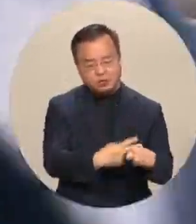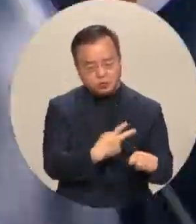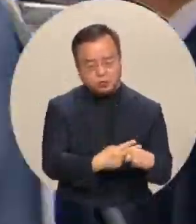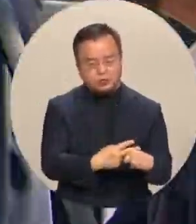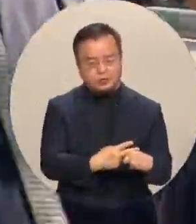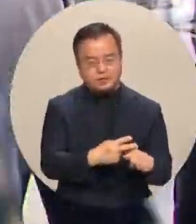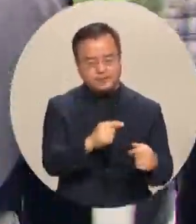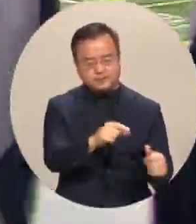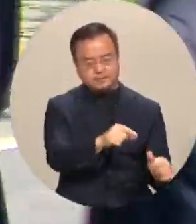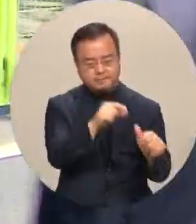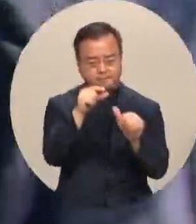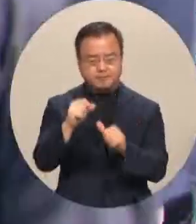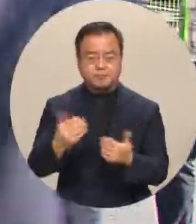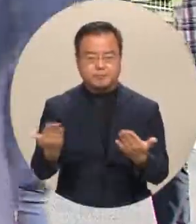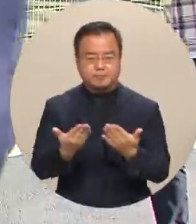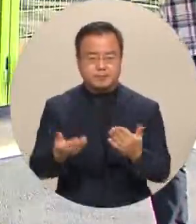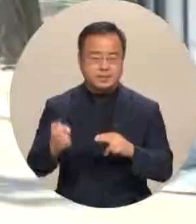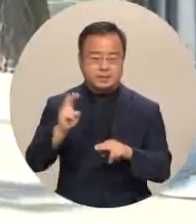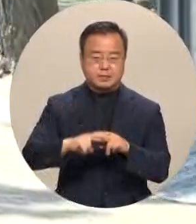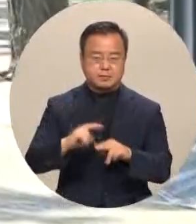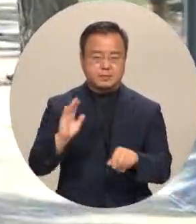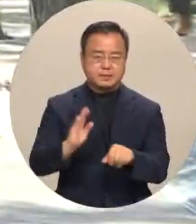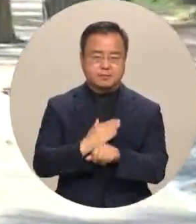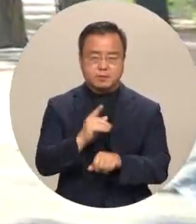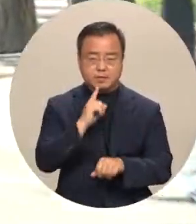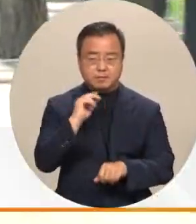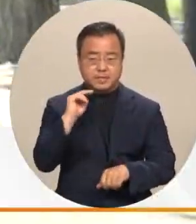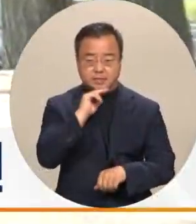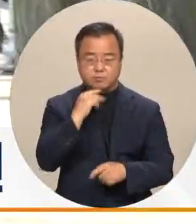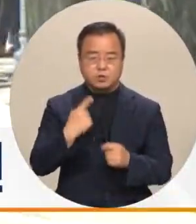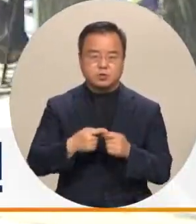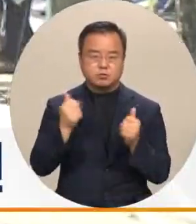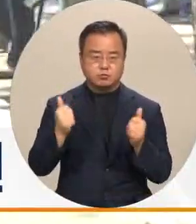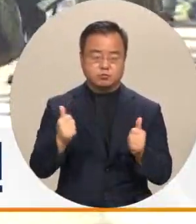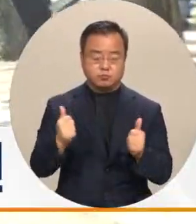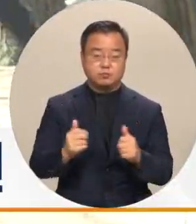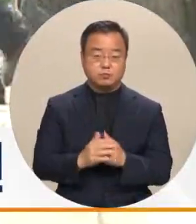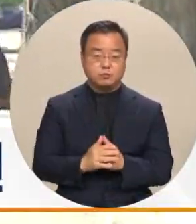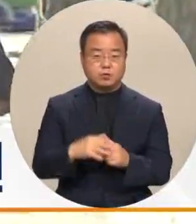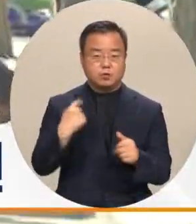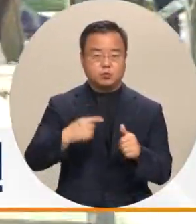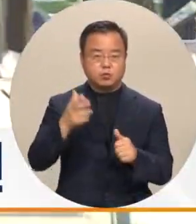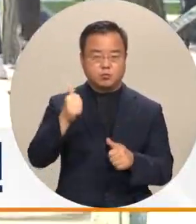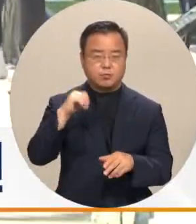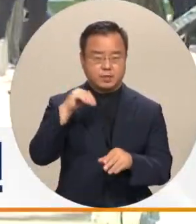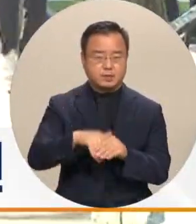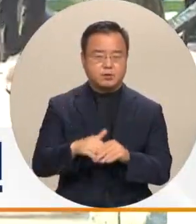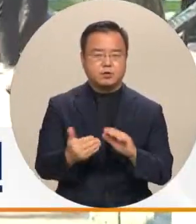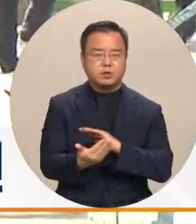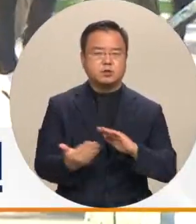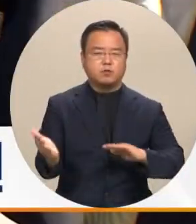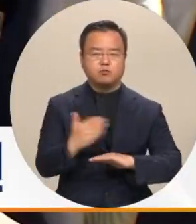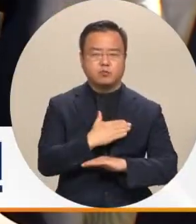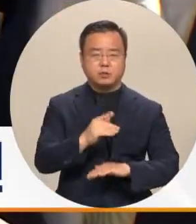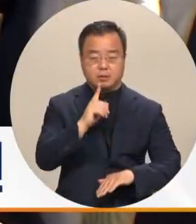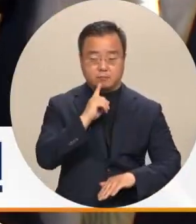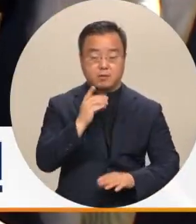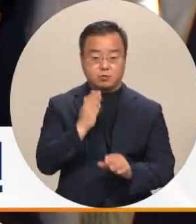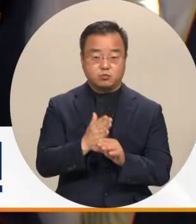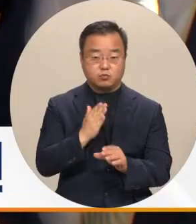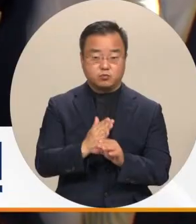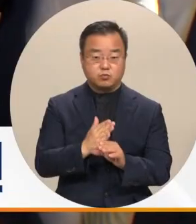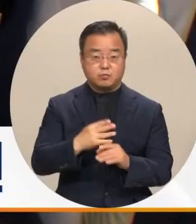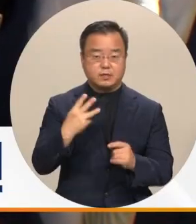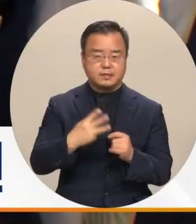사건으로 결정했습니다 지난 2022년 교육감 선거를 치르기 전부터 시작된 사건이어서 조 교육감은